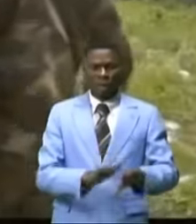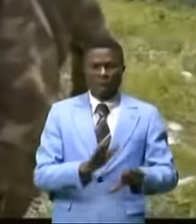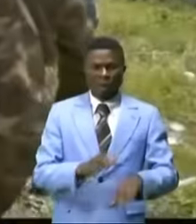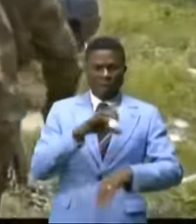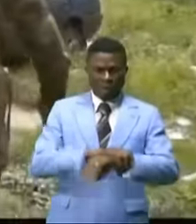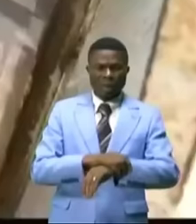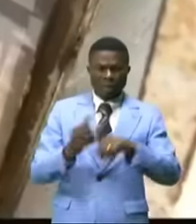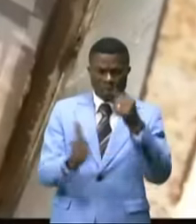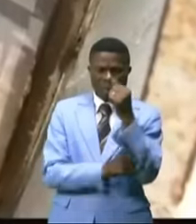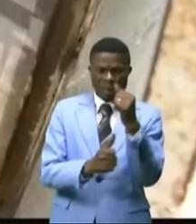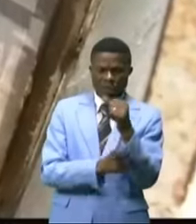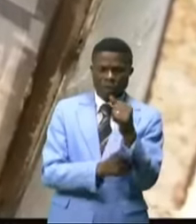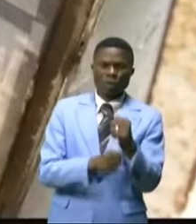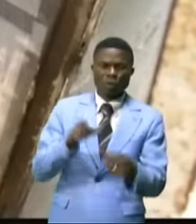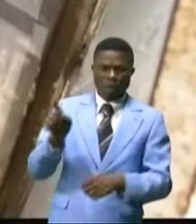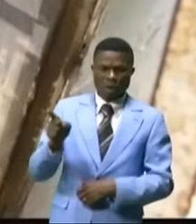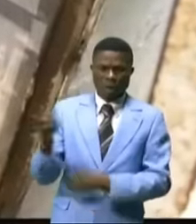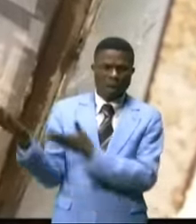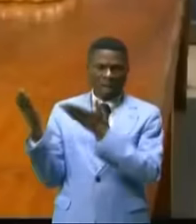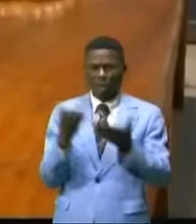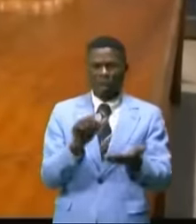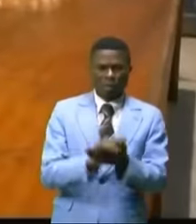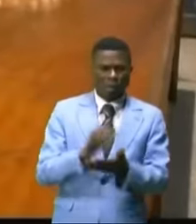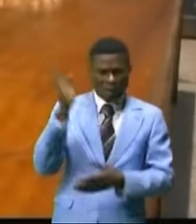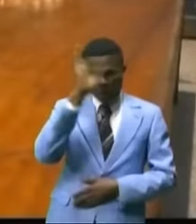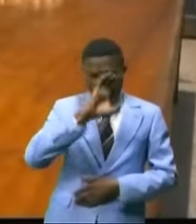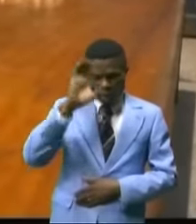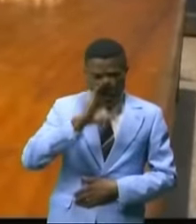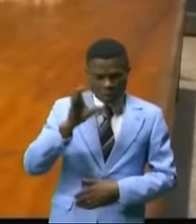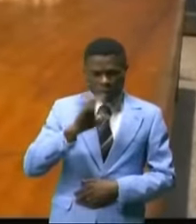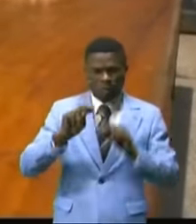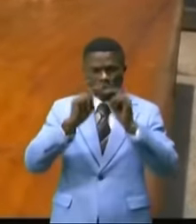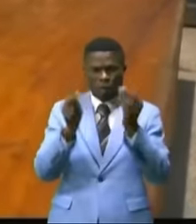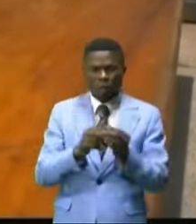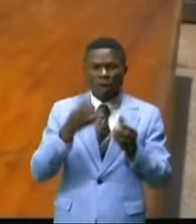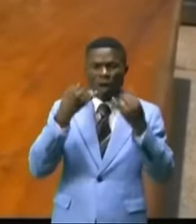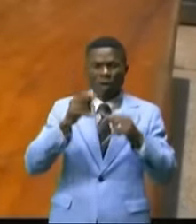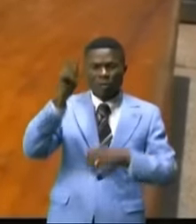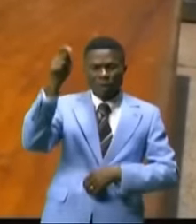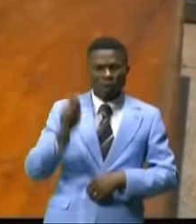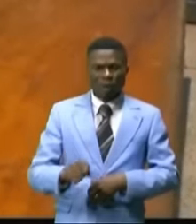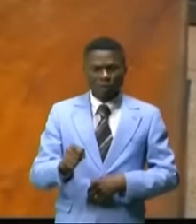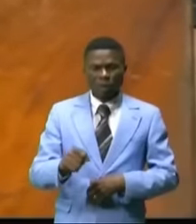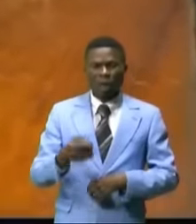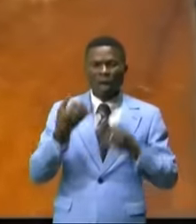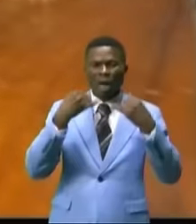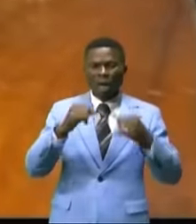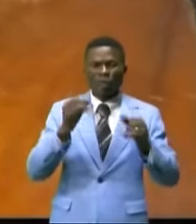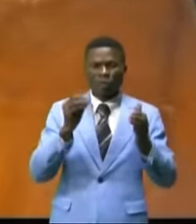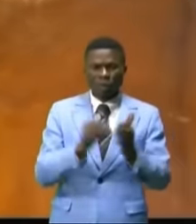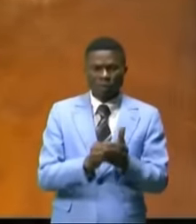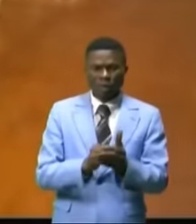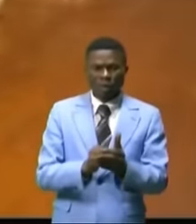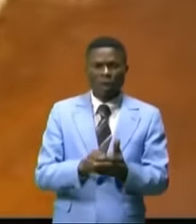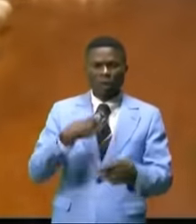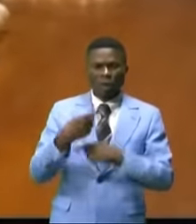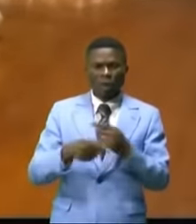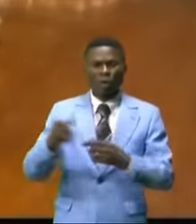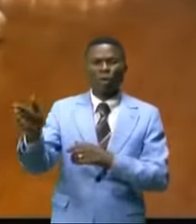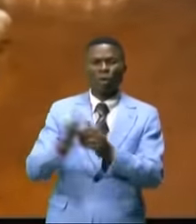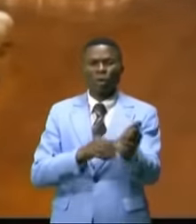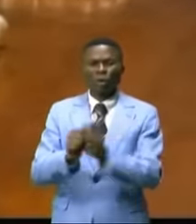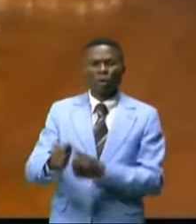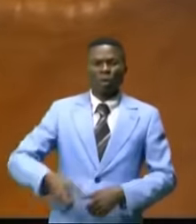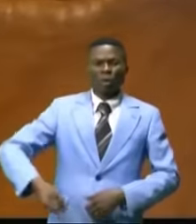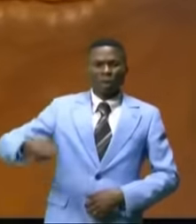la main sur la propriétaire activement recherchée. Les services de renseignement des FARDC a profité de cette occasion pour procéder à la destruction de